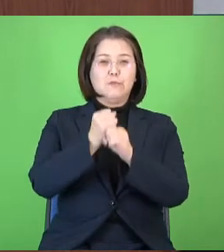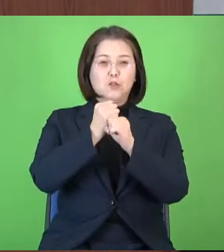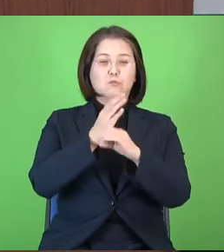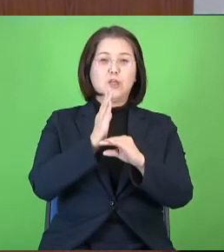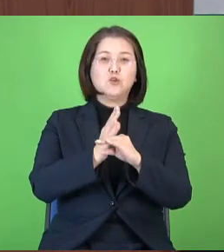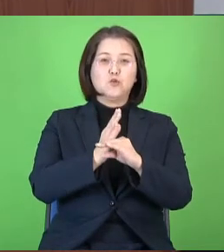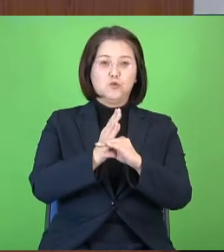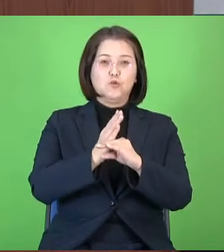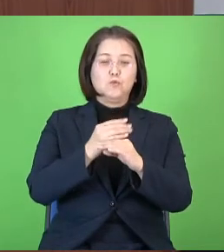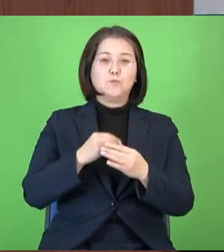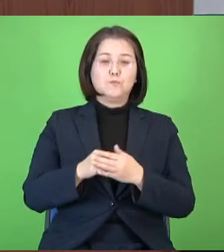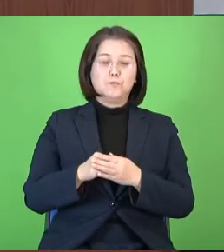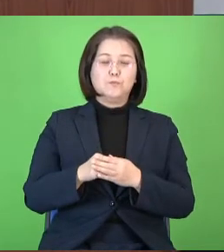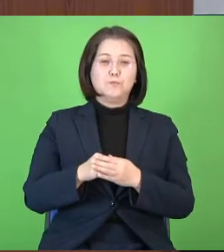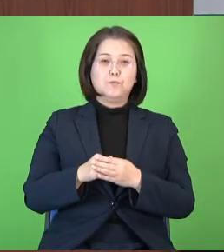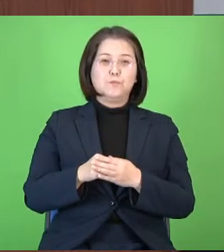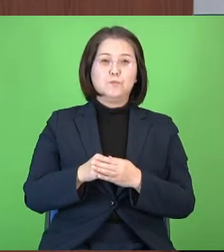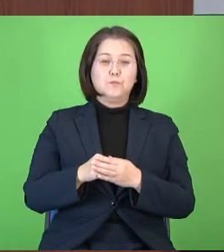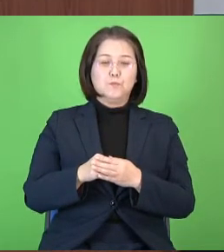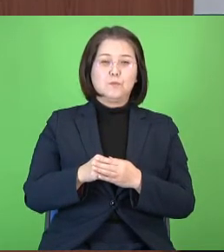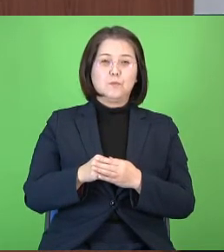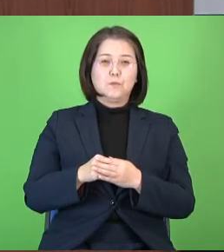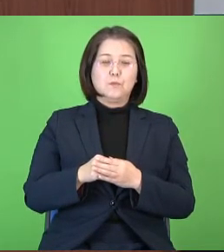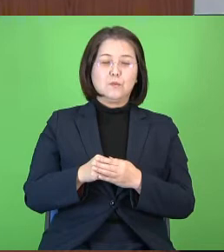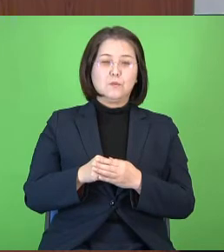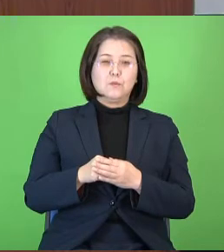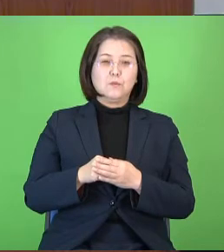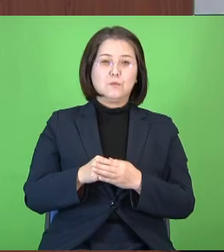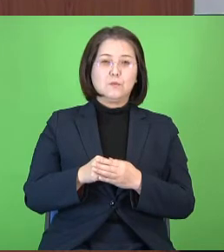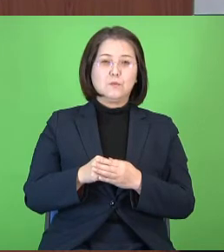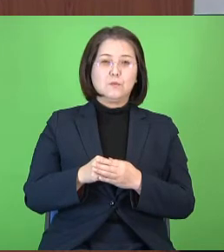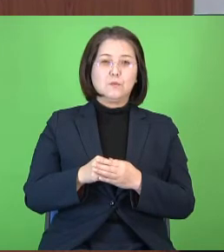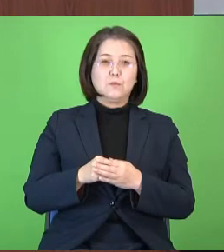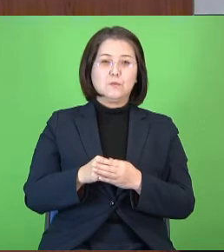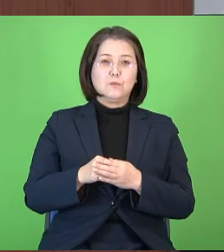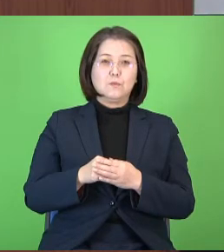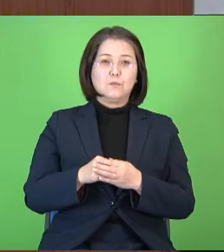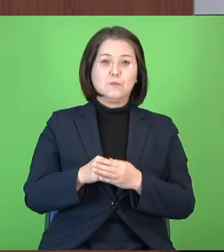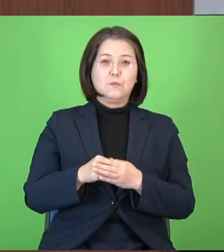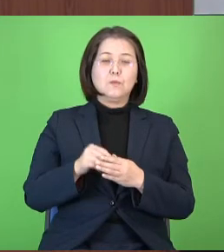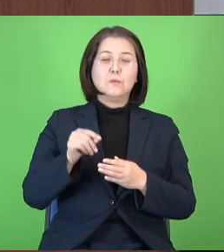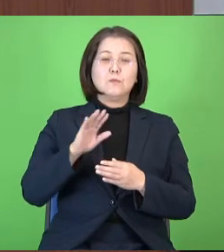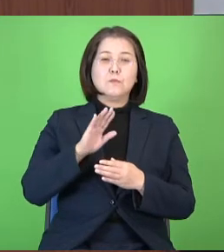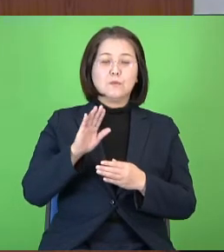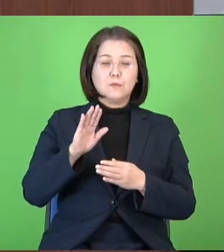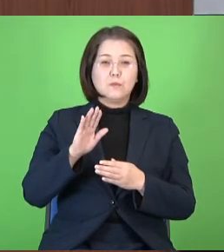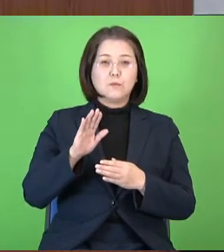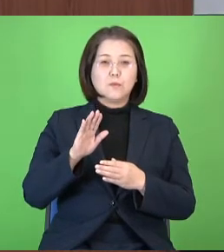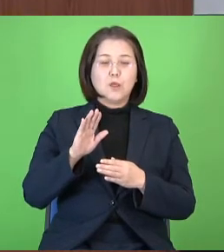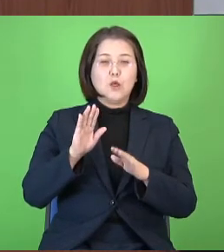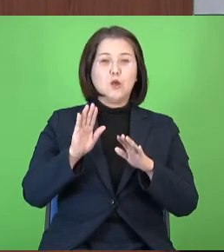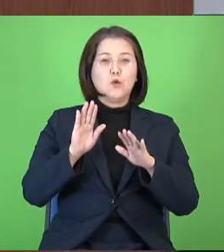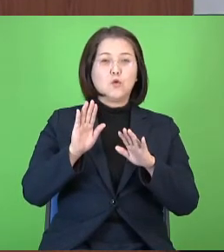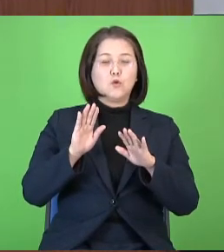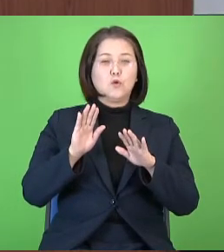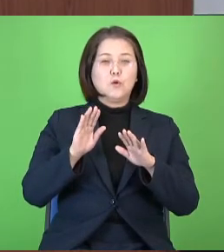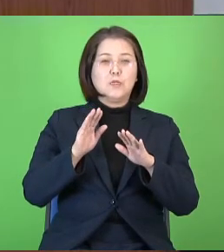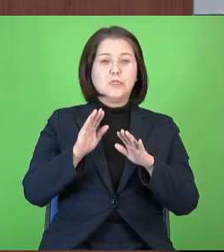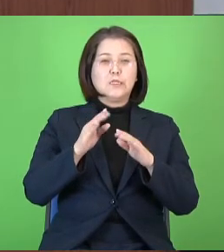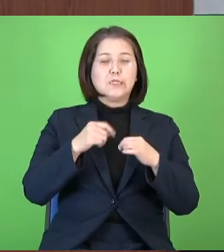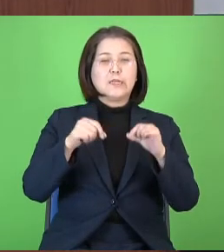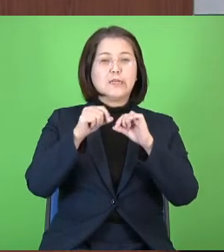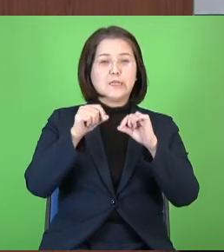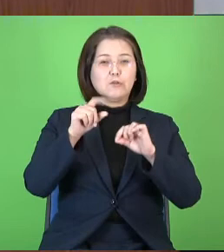ますまあその結果あの金泥じゃんすいません100やつ末までパブコメでいますねのとりまとめ